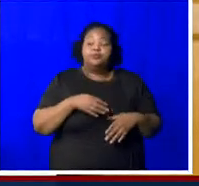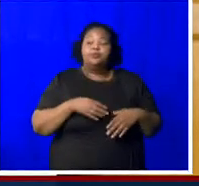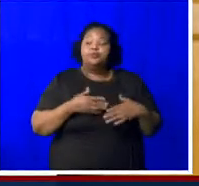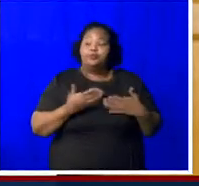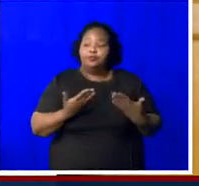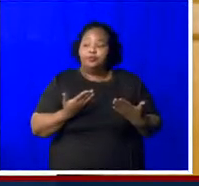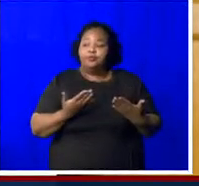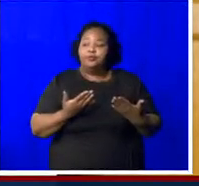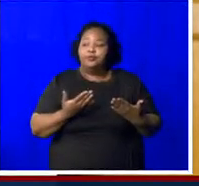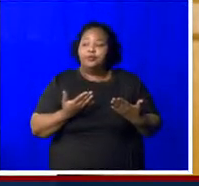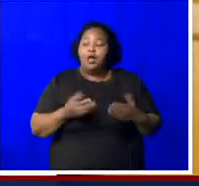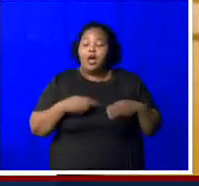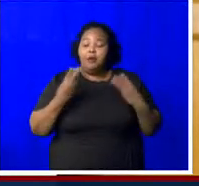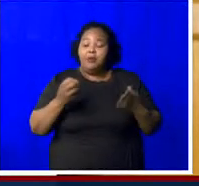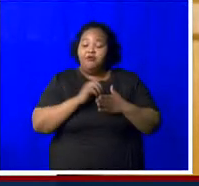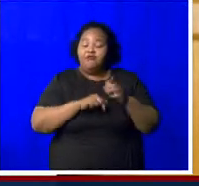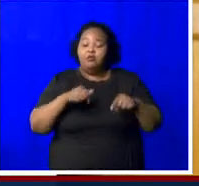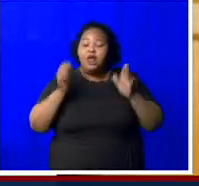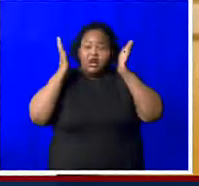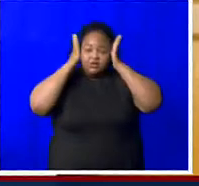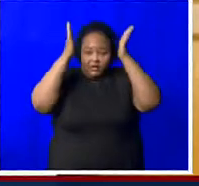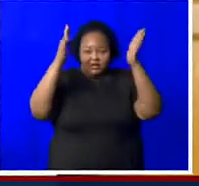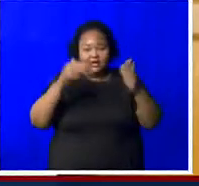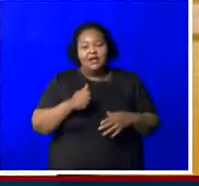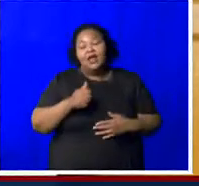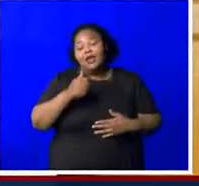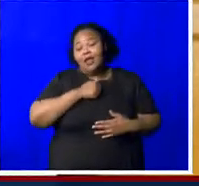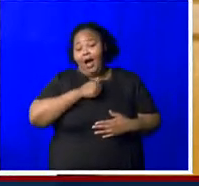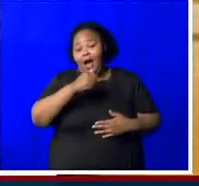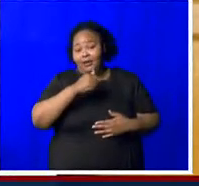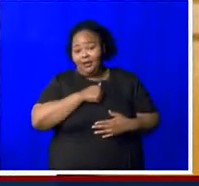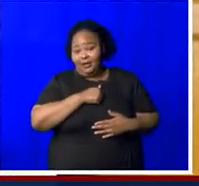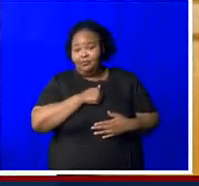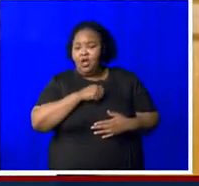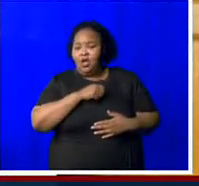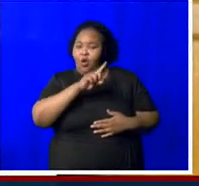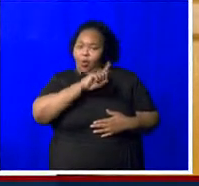Kwende kaphi emaveni kuze ukhaze iNkosi ihleti nebantu nje.